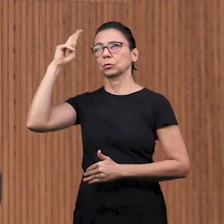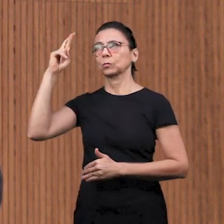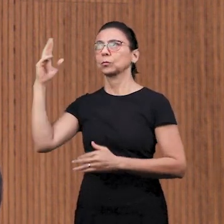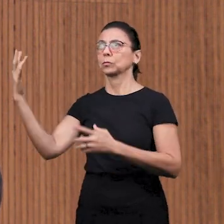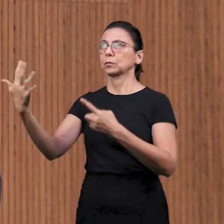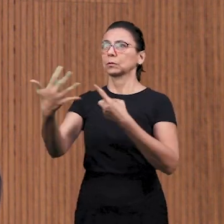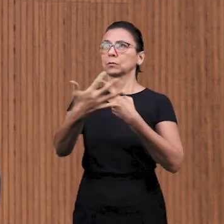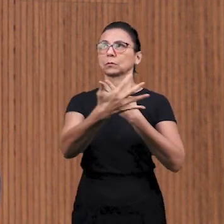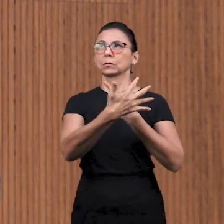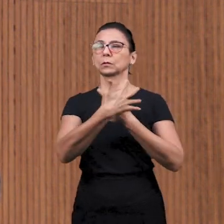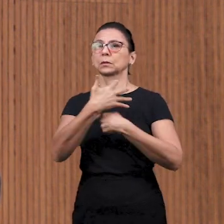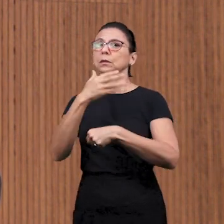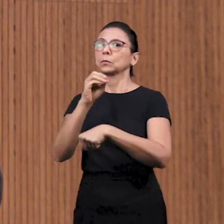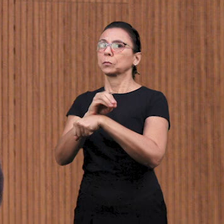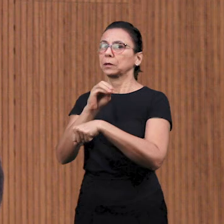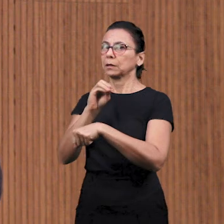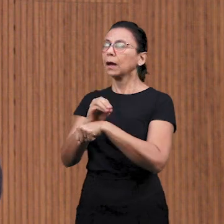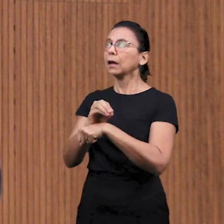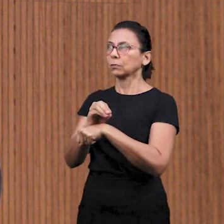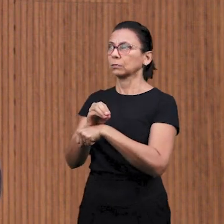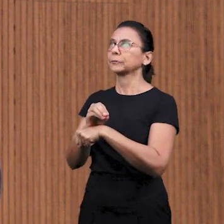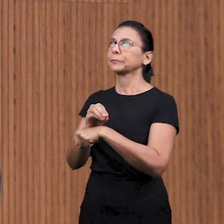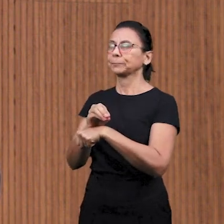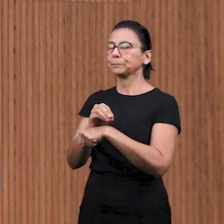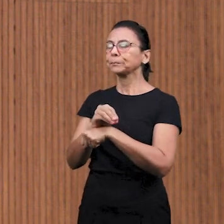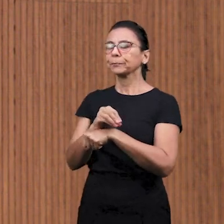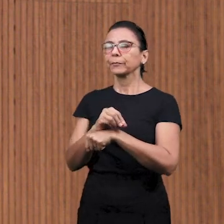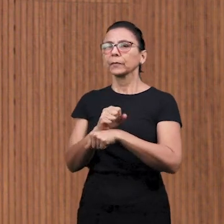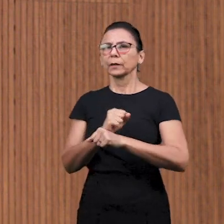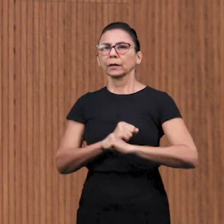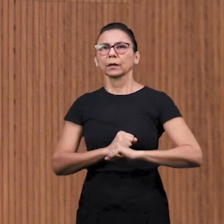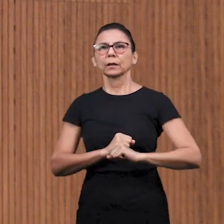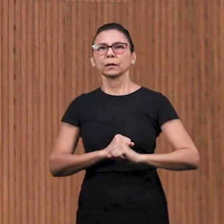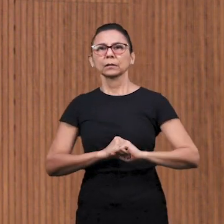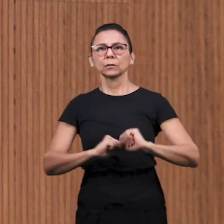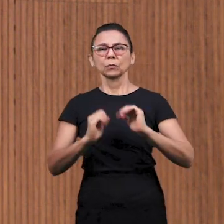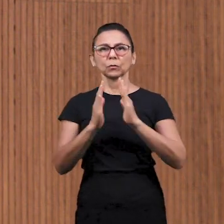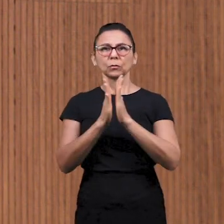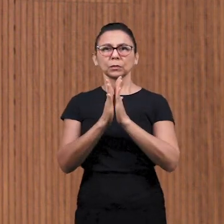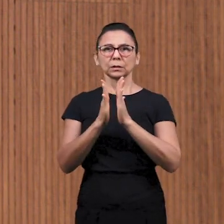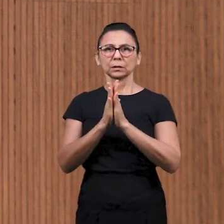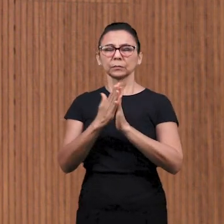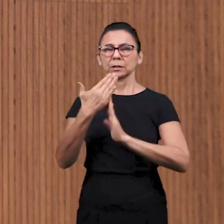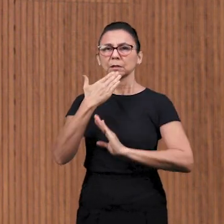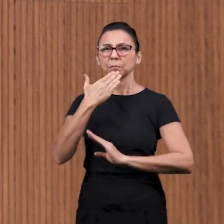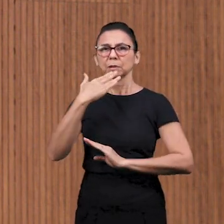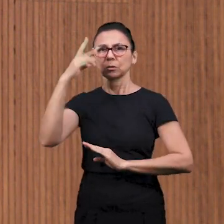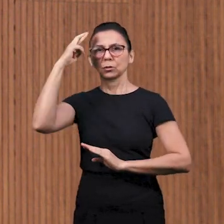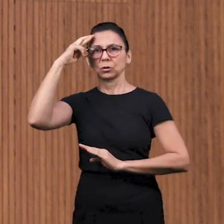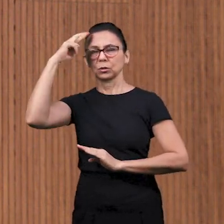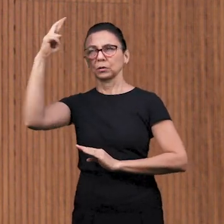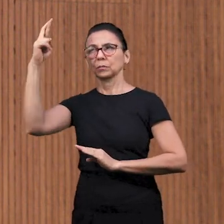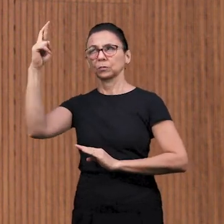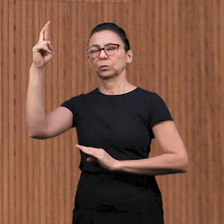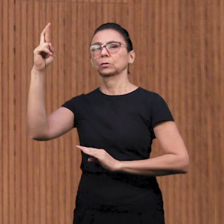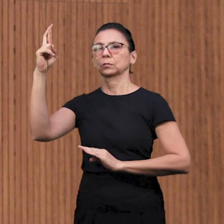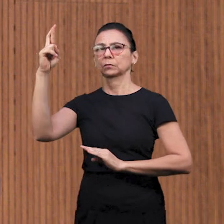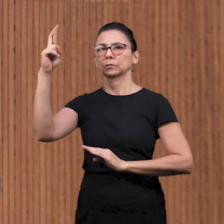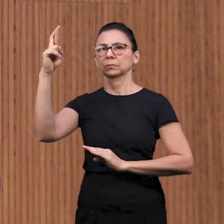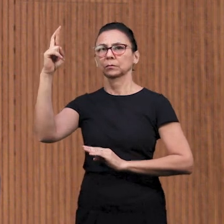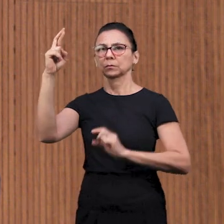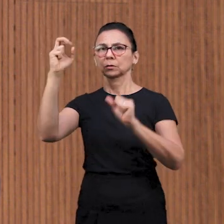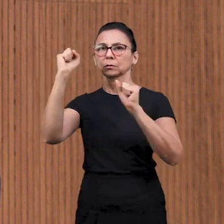потому что Твоя рука напростерта над нами. Мы просим Тебя, чтобы это благословение Твое,